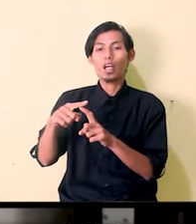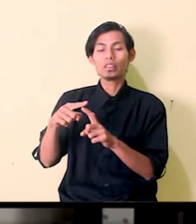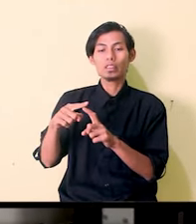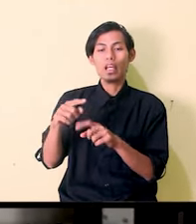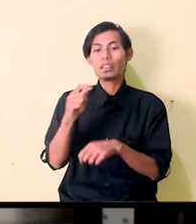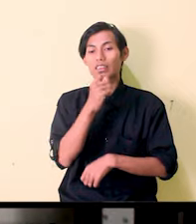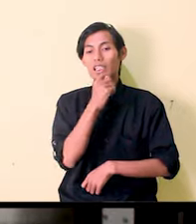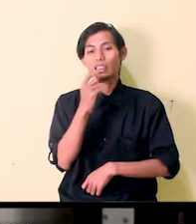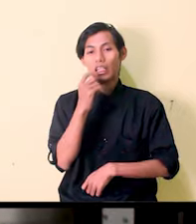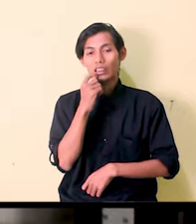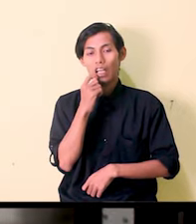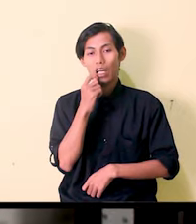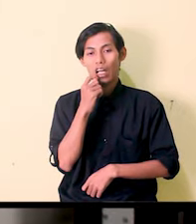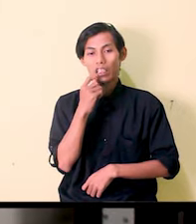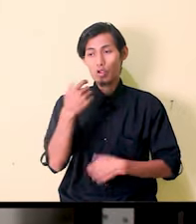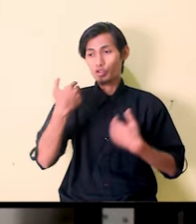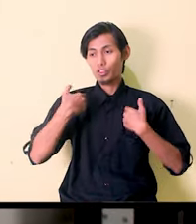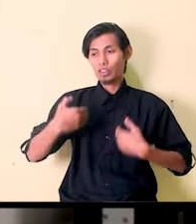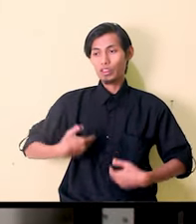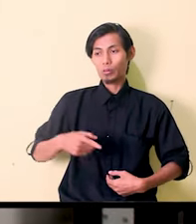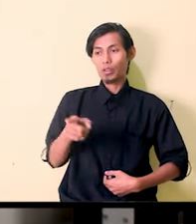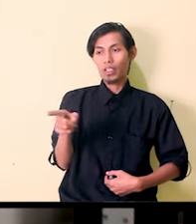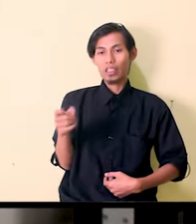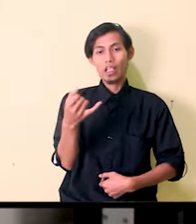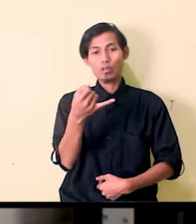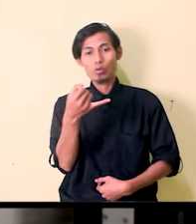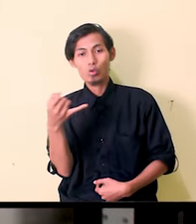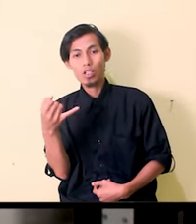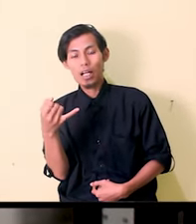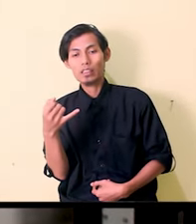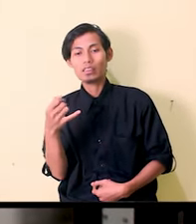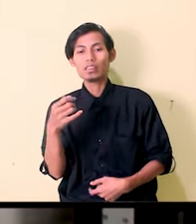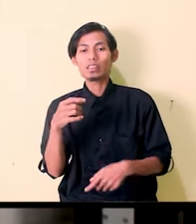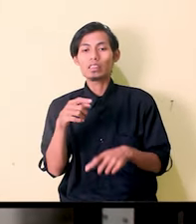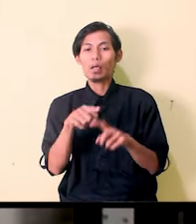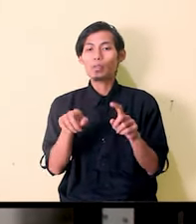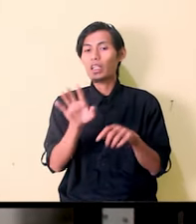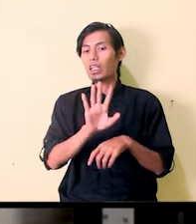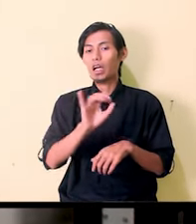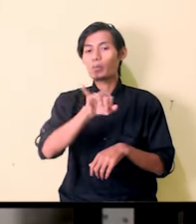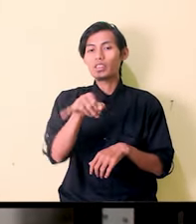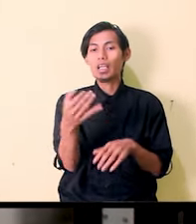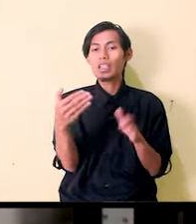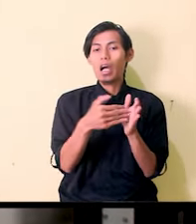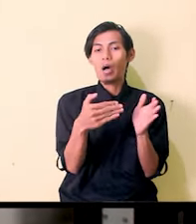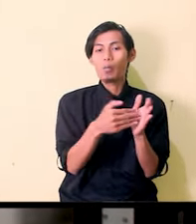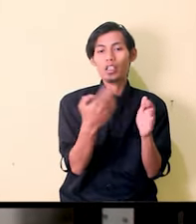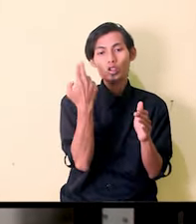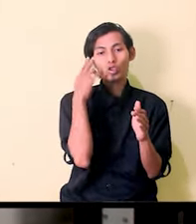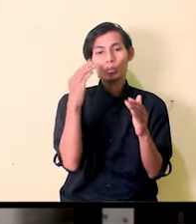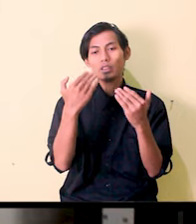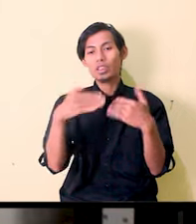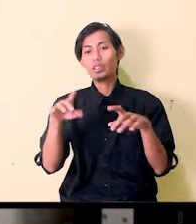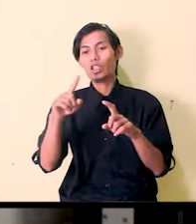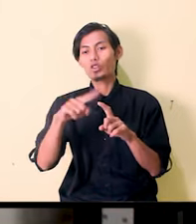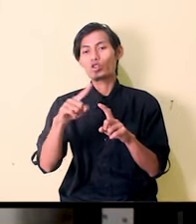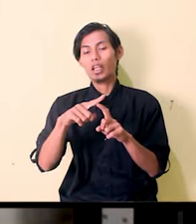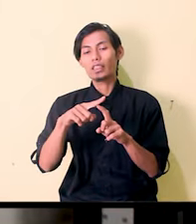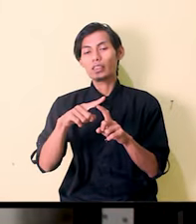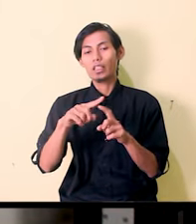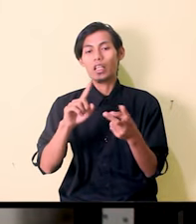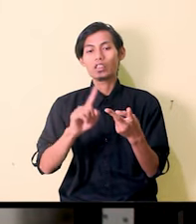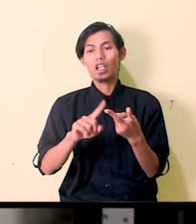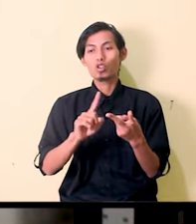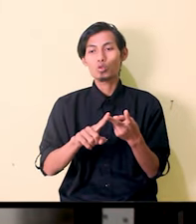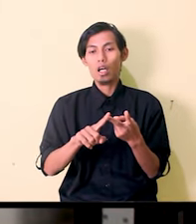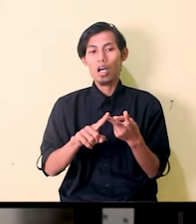menyelesaikan tugas pertama itu Yang kedua kita memberikan penyadaran kepada warga masyarakat desa terbungan bahwa